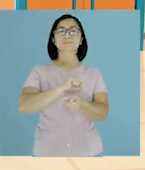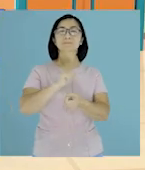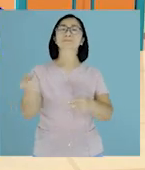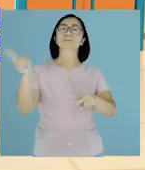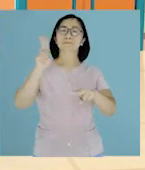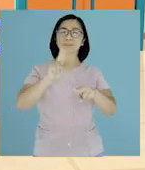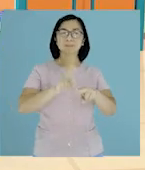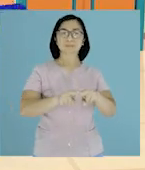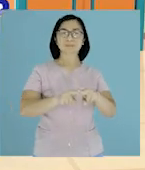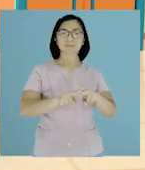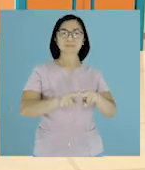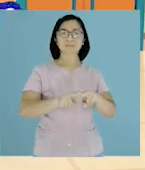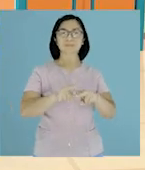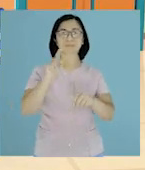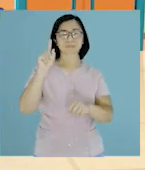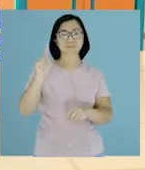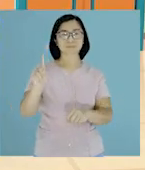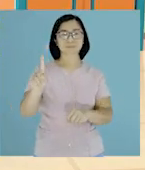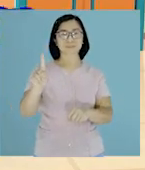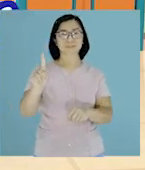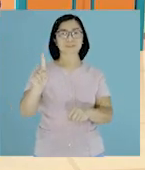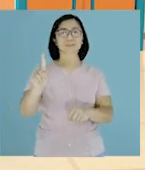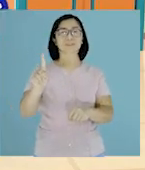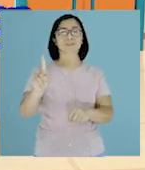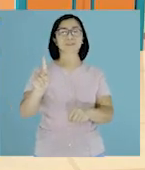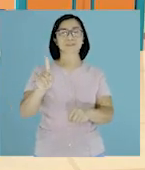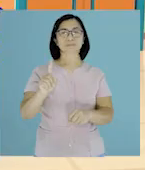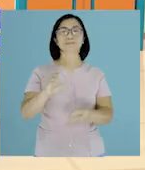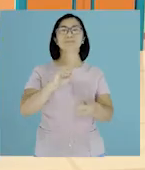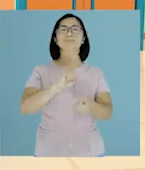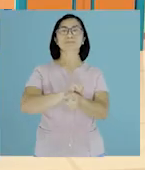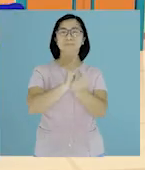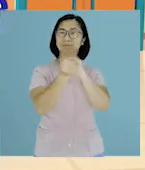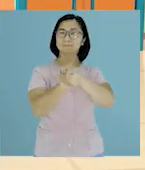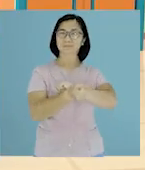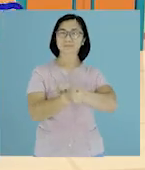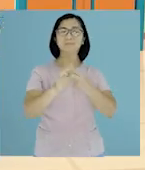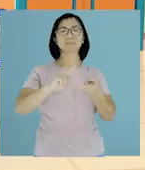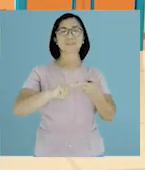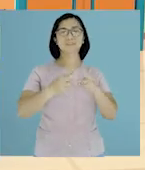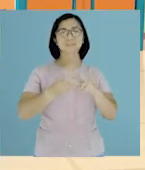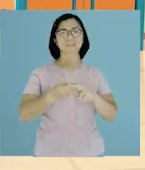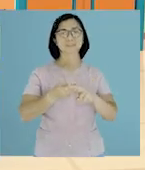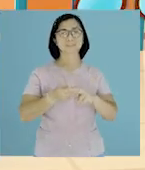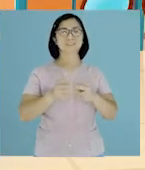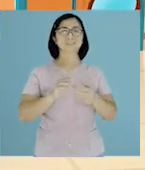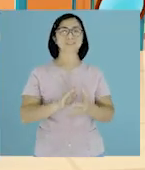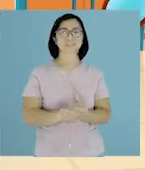Lang isa sa rounding up.